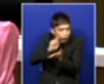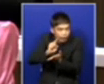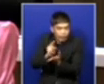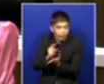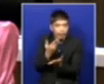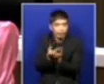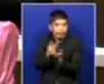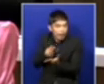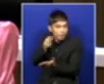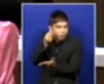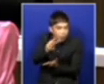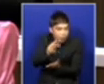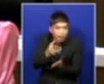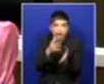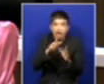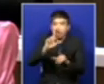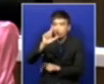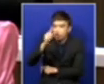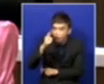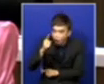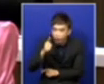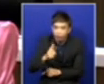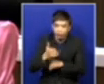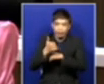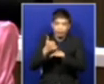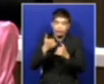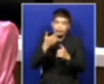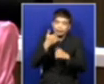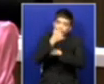างๆทั้งในและต่างประเทศอีกประมาณ